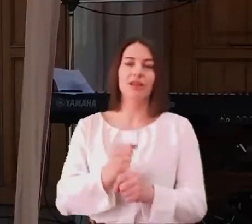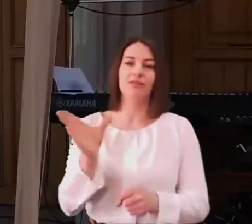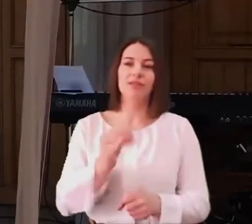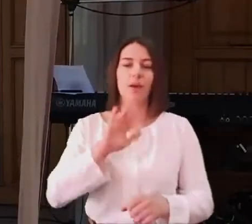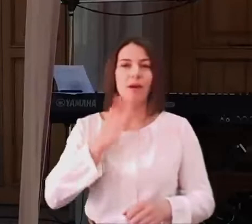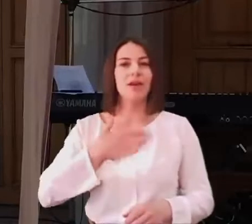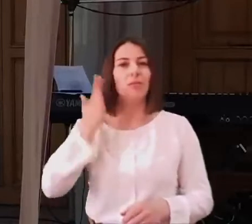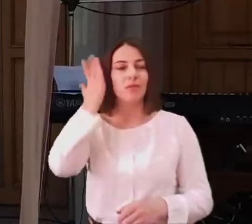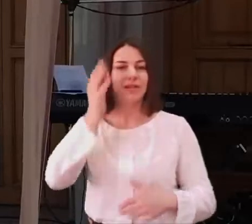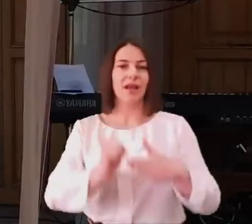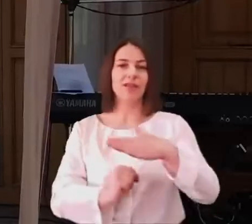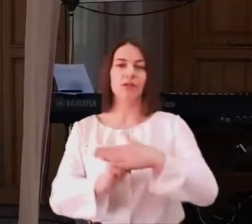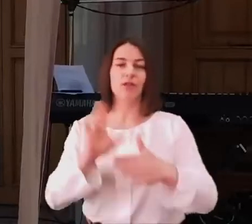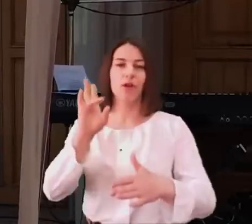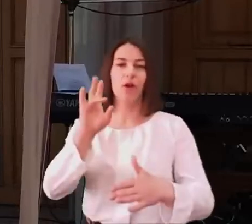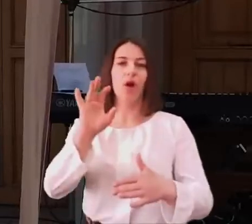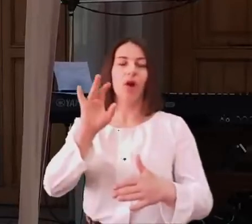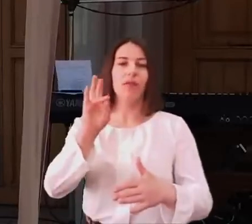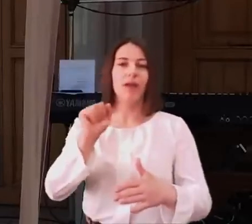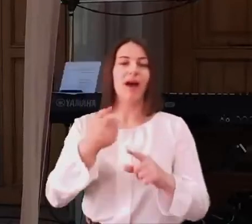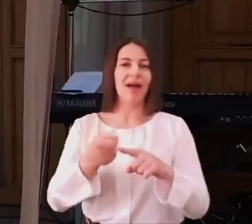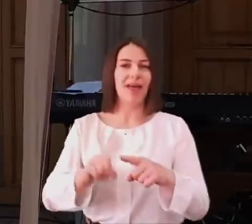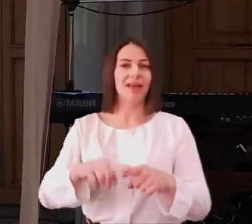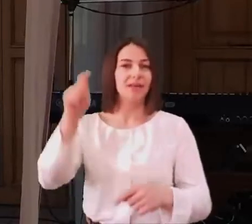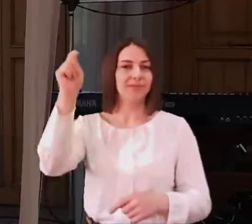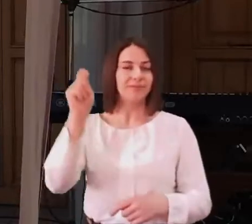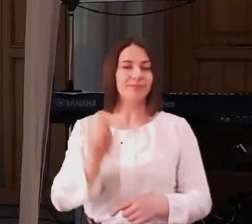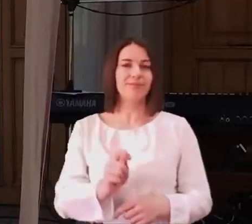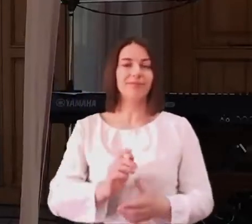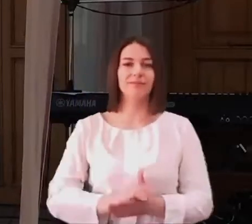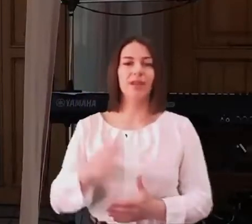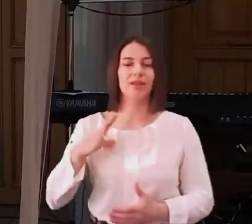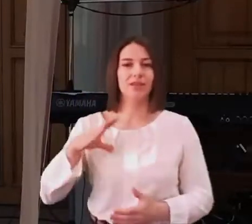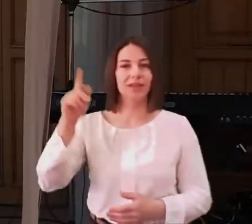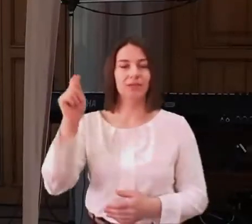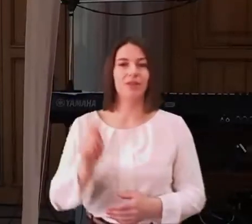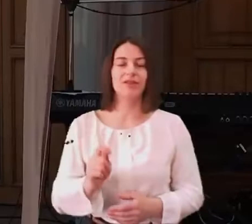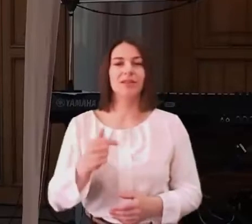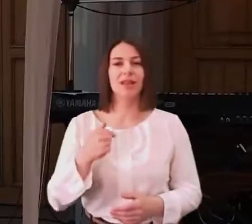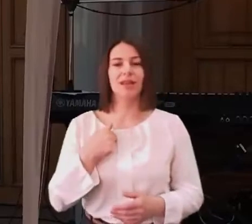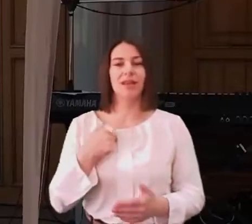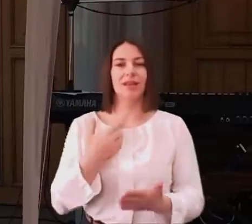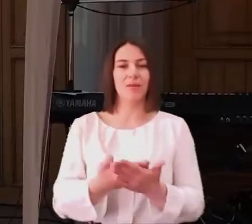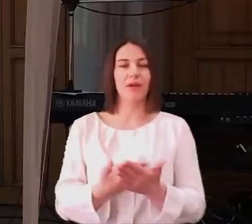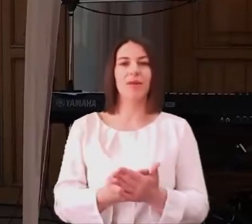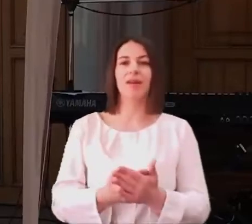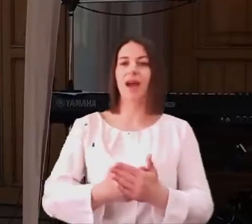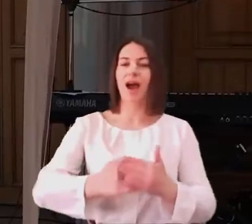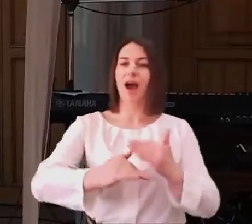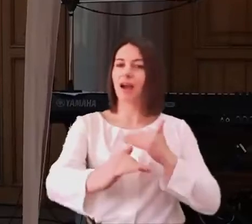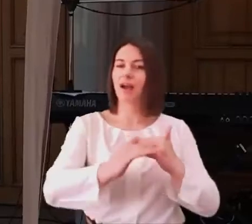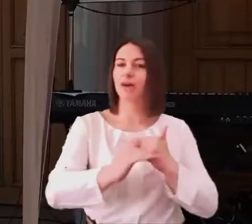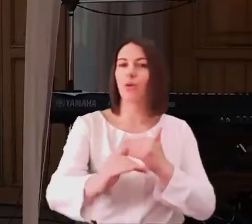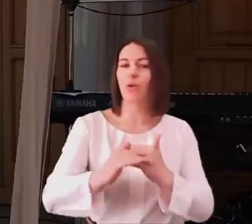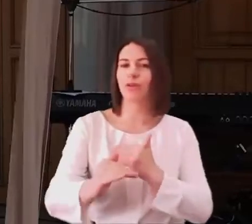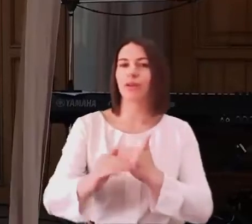себе очень четко и ясно, как проиллюстрировать в нашей жизни это происходит. Огородники, дачники